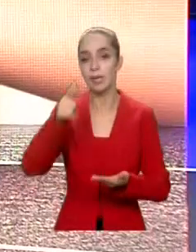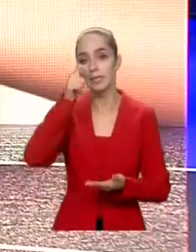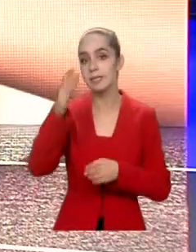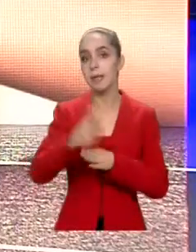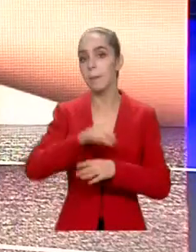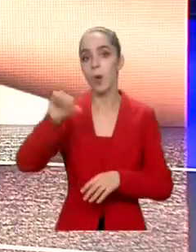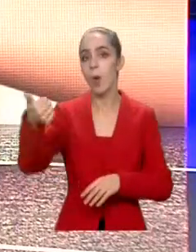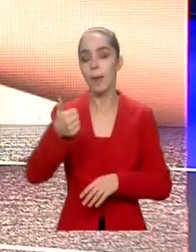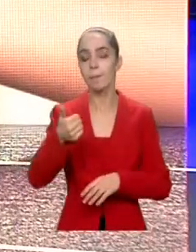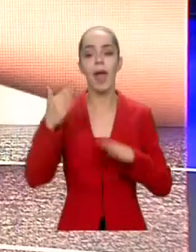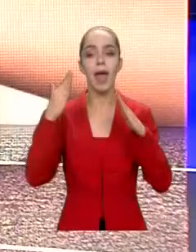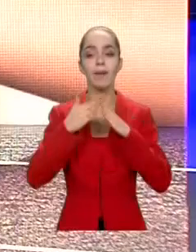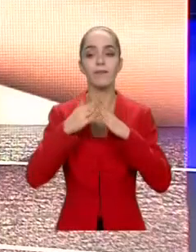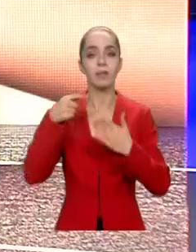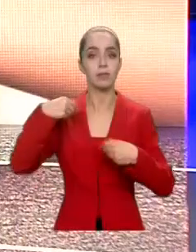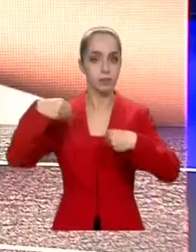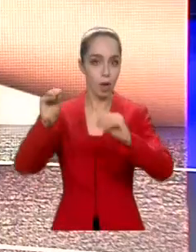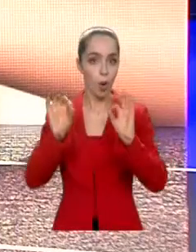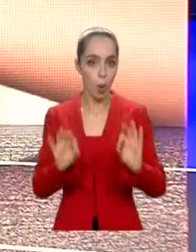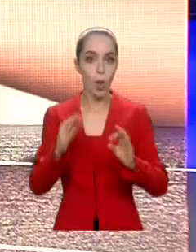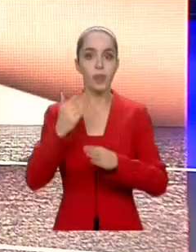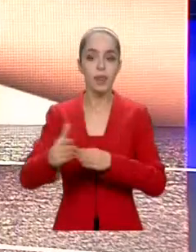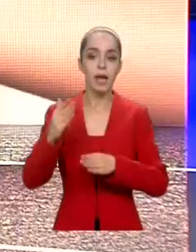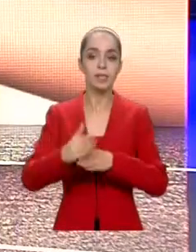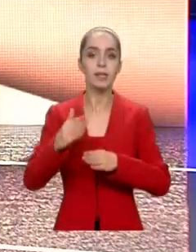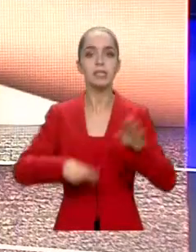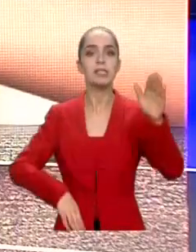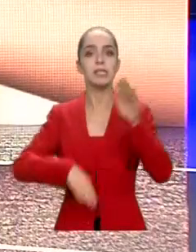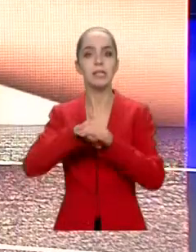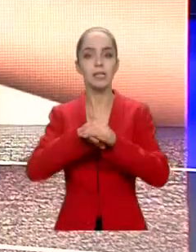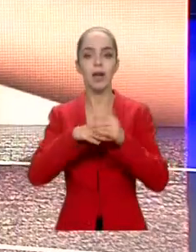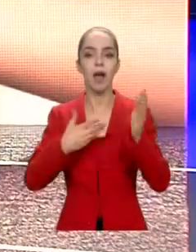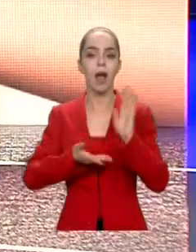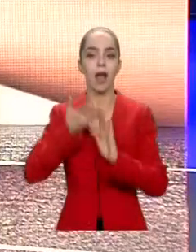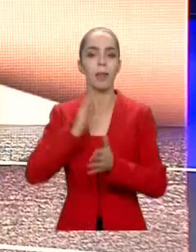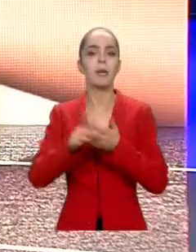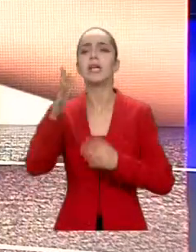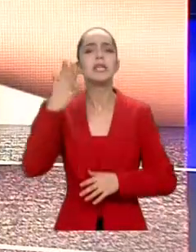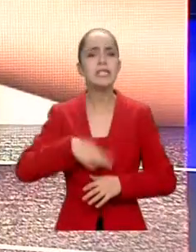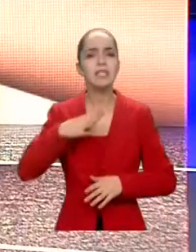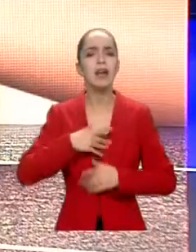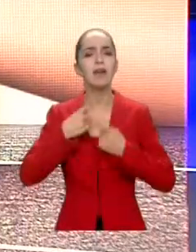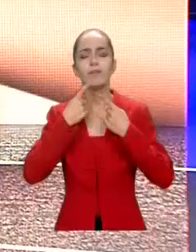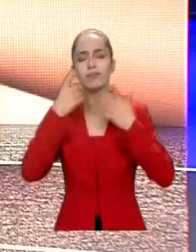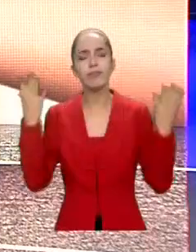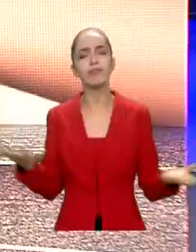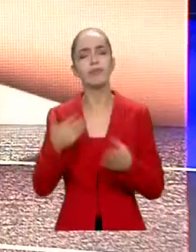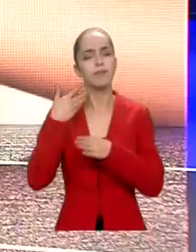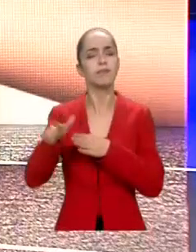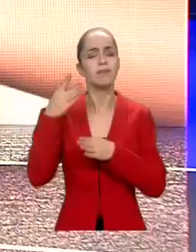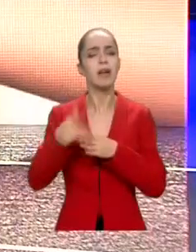çünkü mesela konut satışlarında taksit sınırı kaldırıldı. İstediğiniz kadar taksit yapabiliyorsunuz.